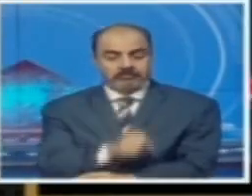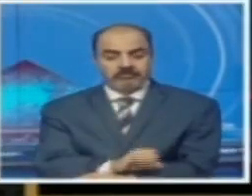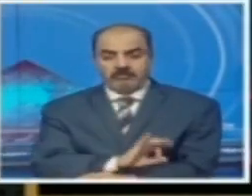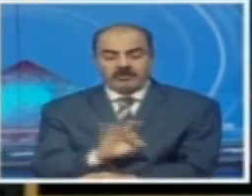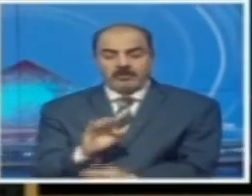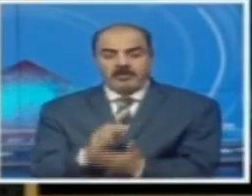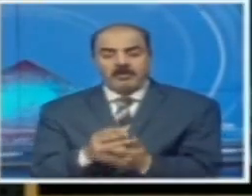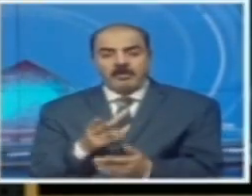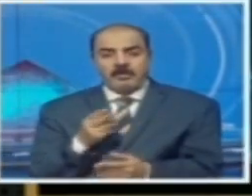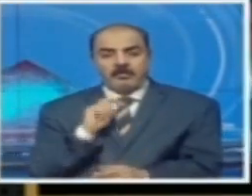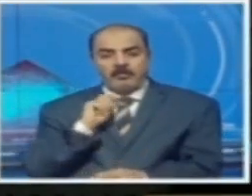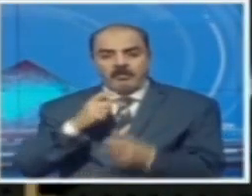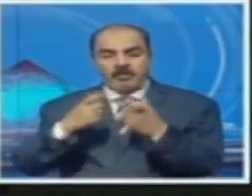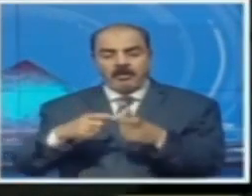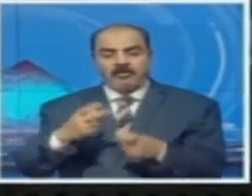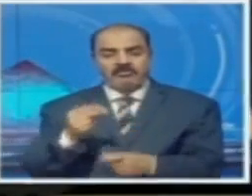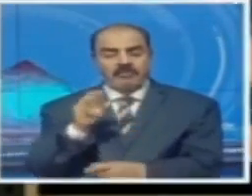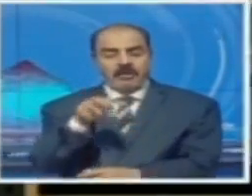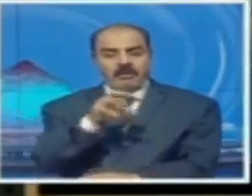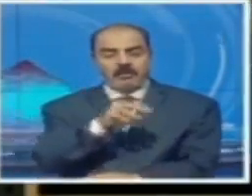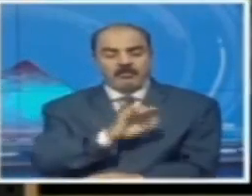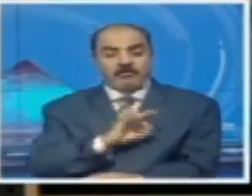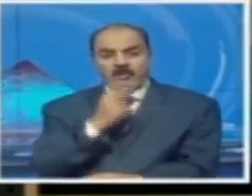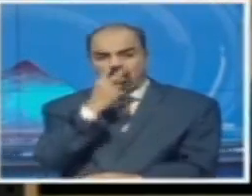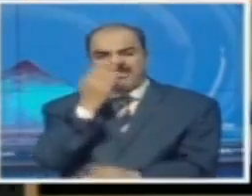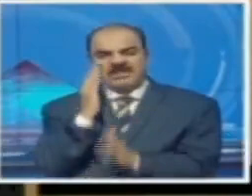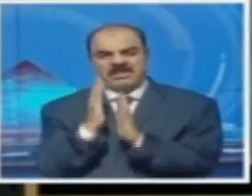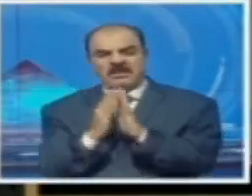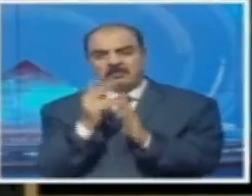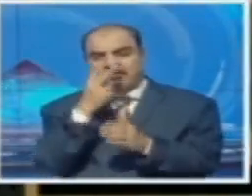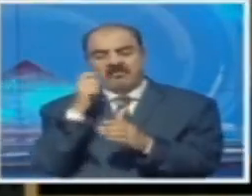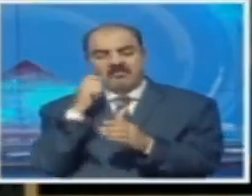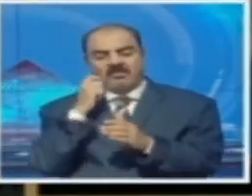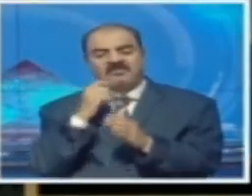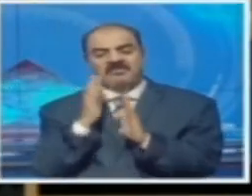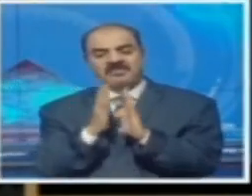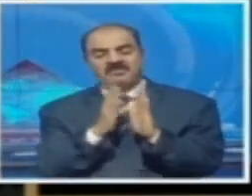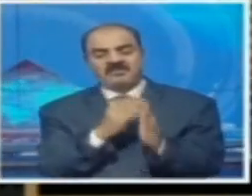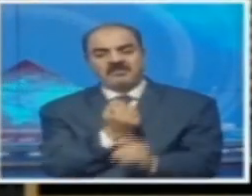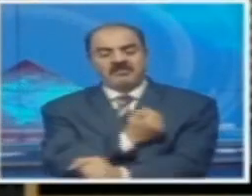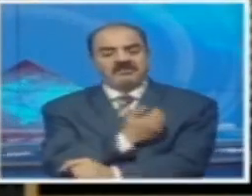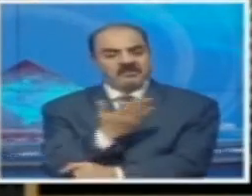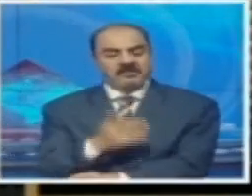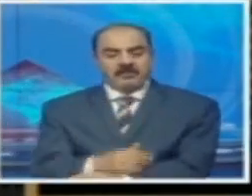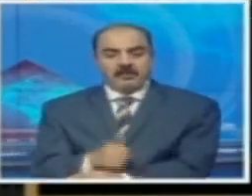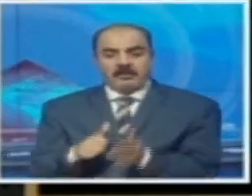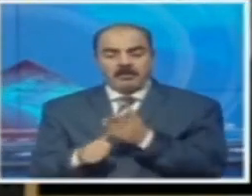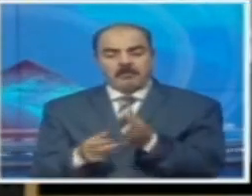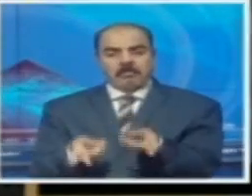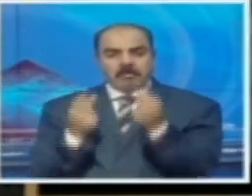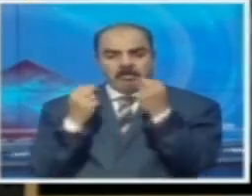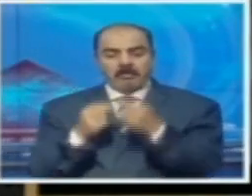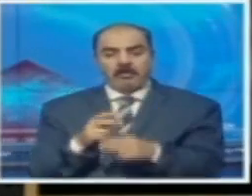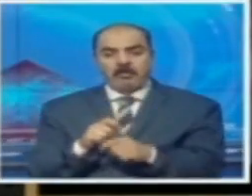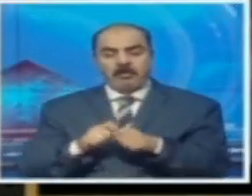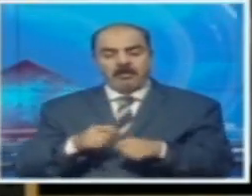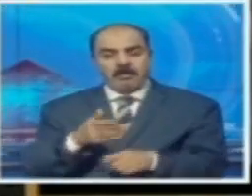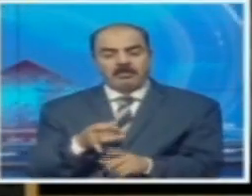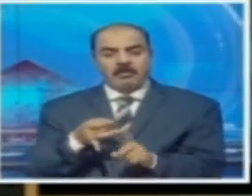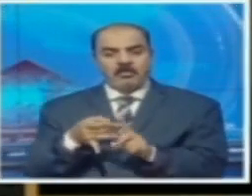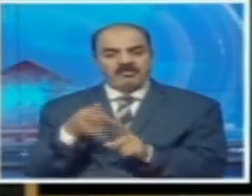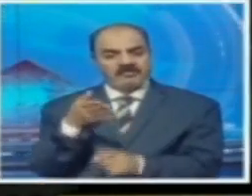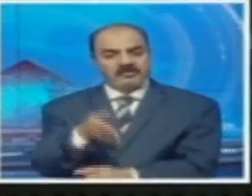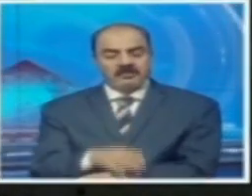بنطاق 20 مديرية أمن، والسابق اتهمهم في العديد من القضايا أبرزها سرقة، سلاح،